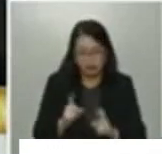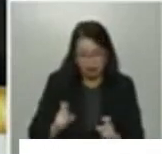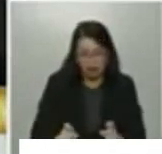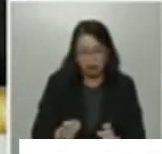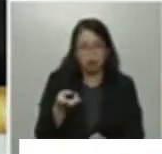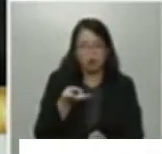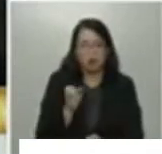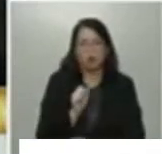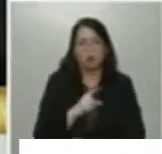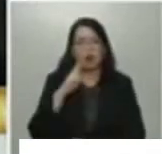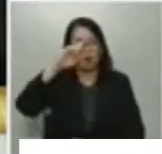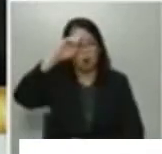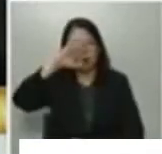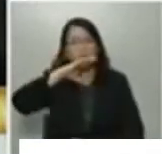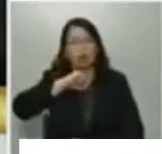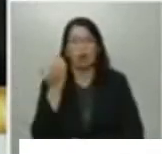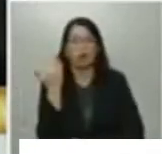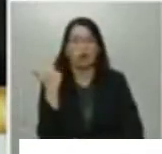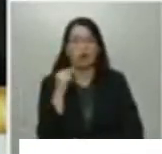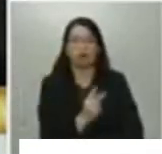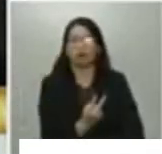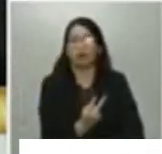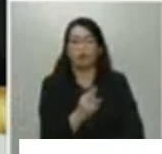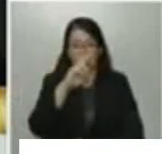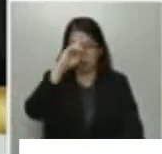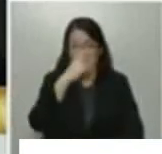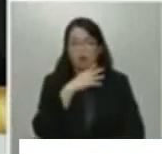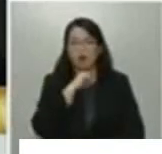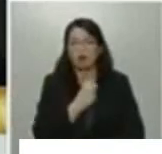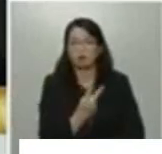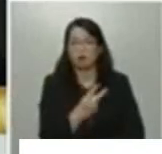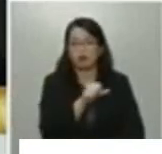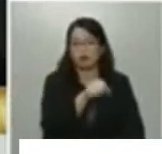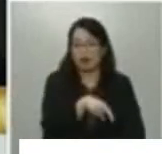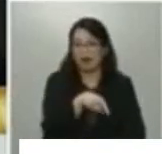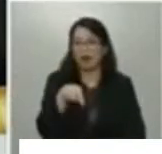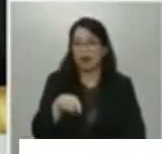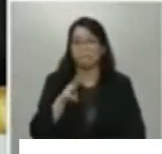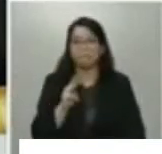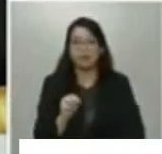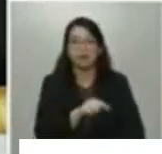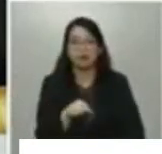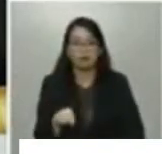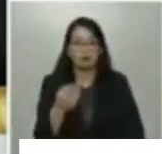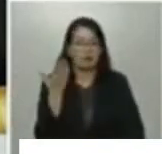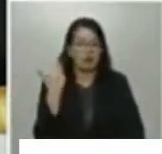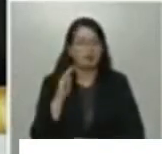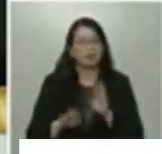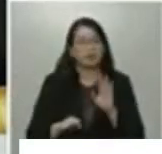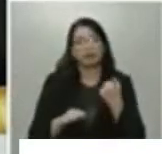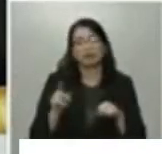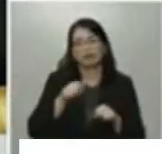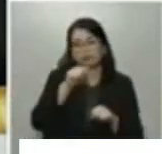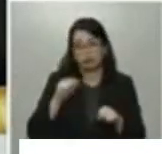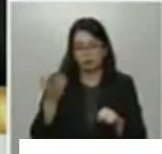และโรคเมอร์สนะครับก็เทียบกันแล้วถ้าโรคซาเขาอยู่ประมาณ 10%